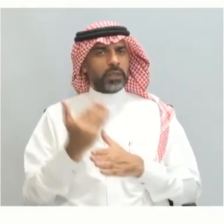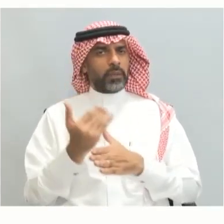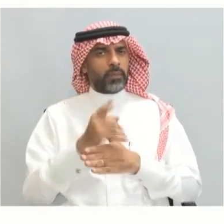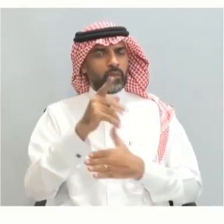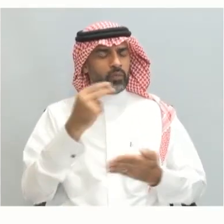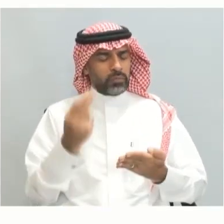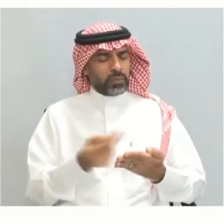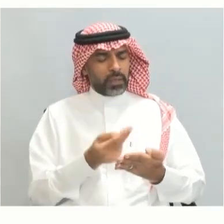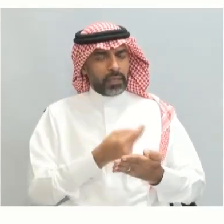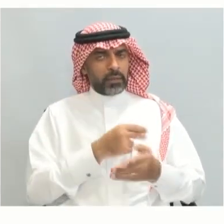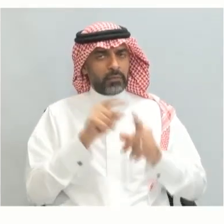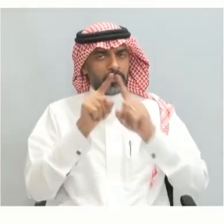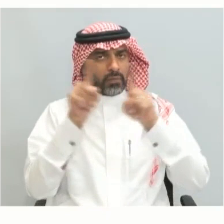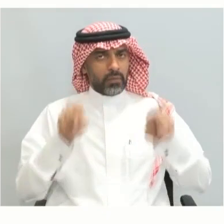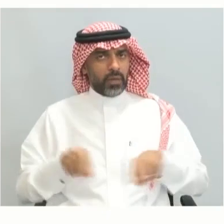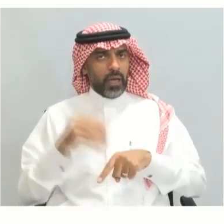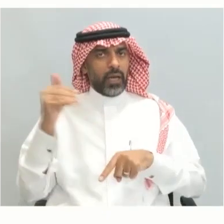رسمت من